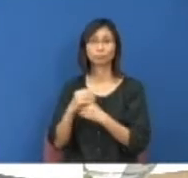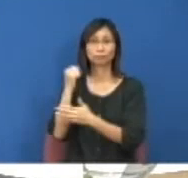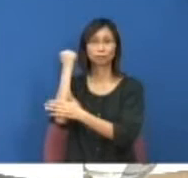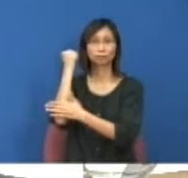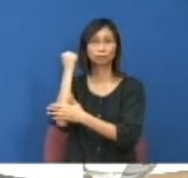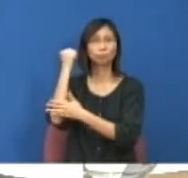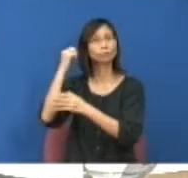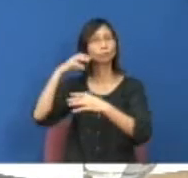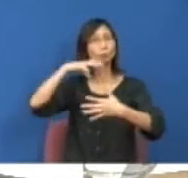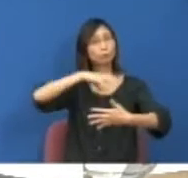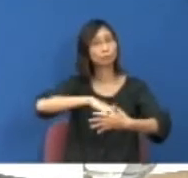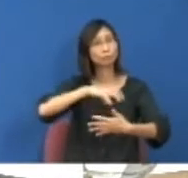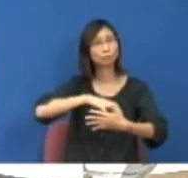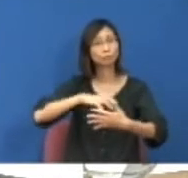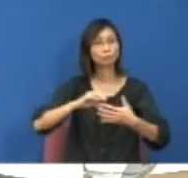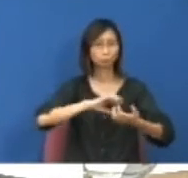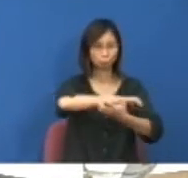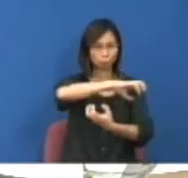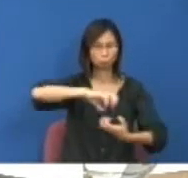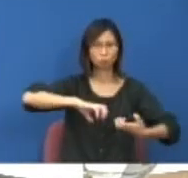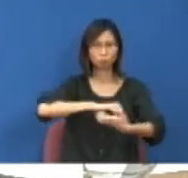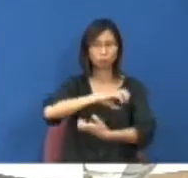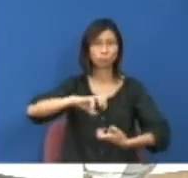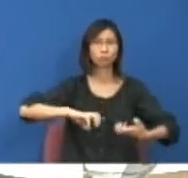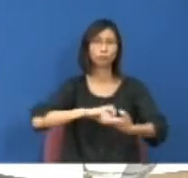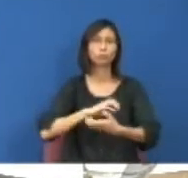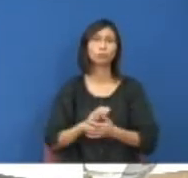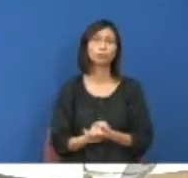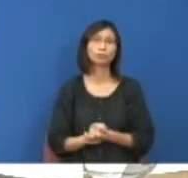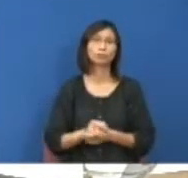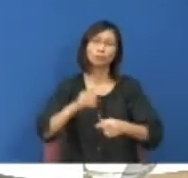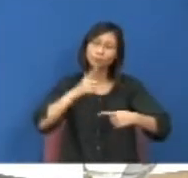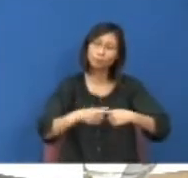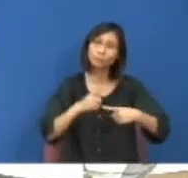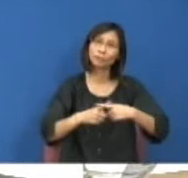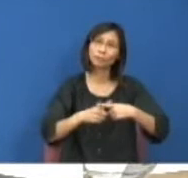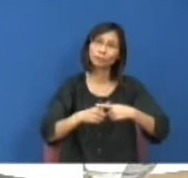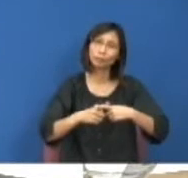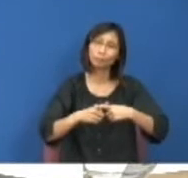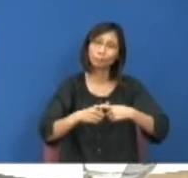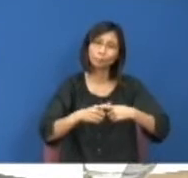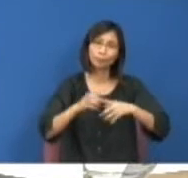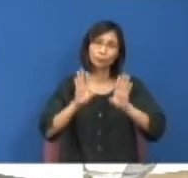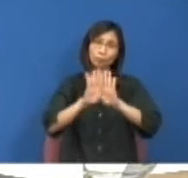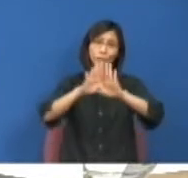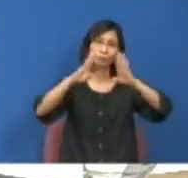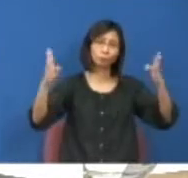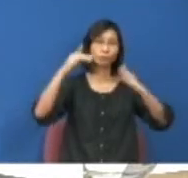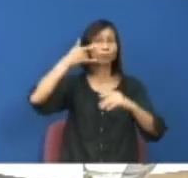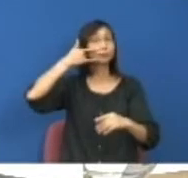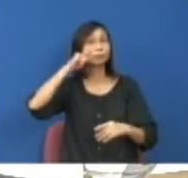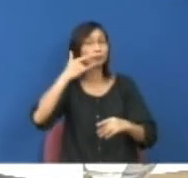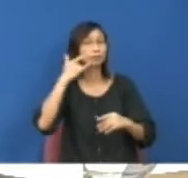過程裏邊好混淆嘅時候咧，其實已經係展開咗新嘅一場嘅鬥爭。咁當然喺巴